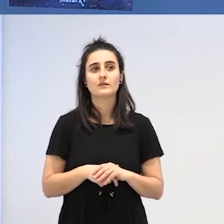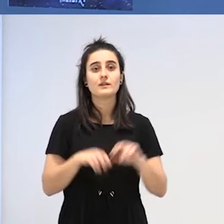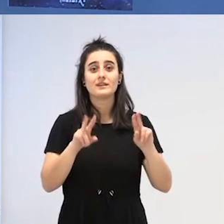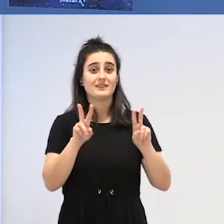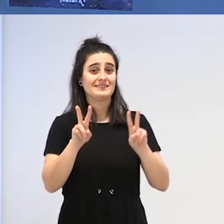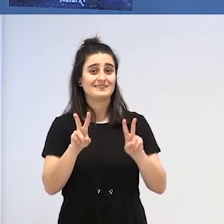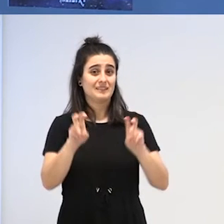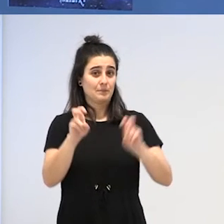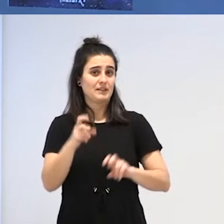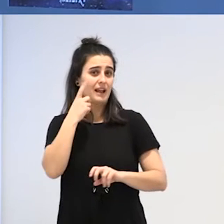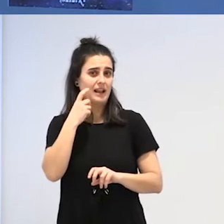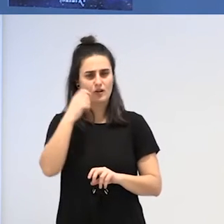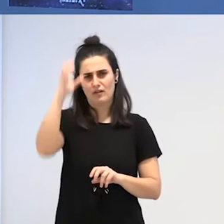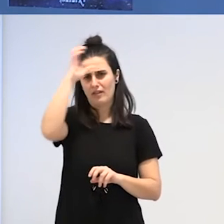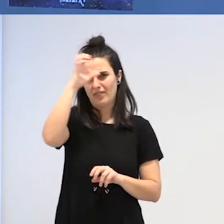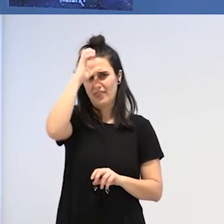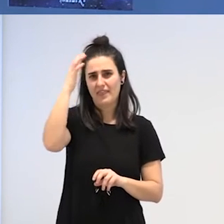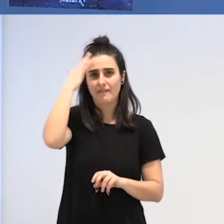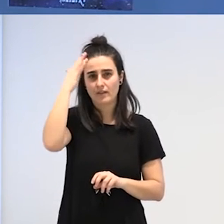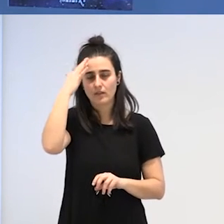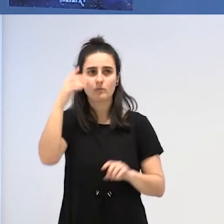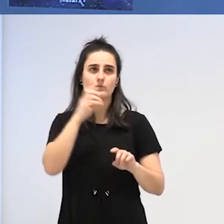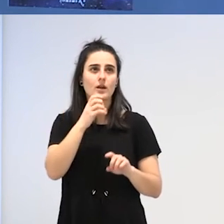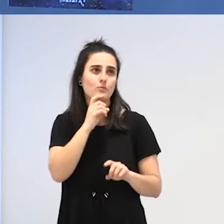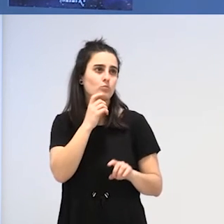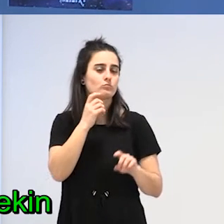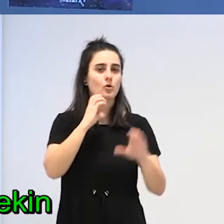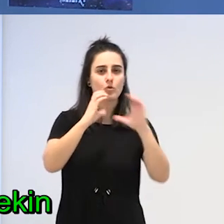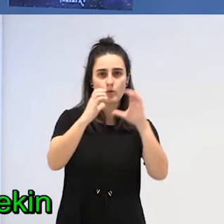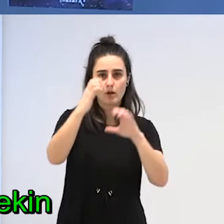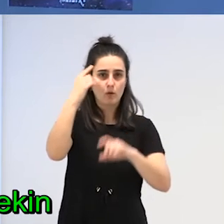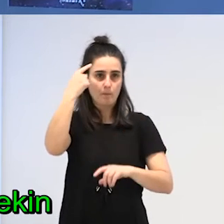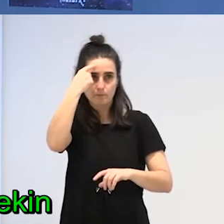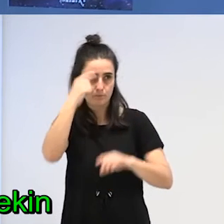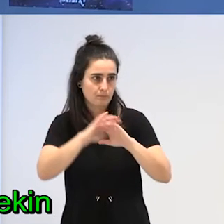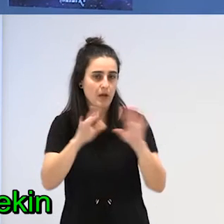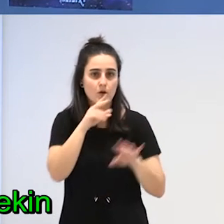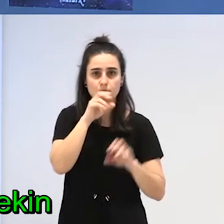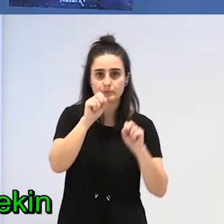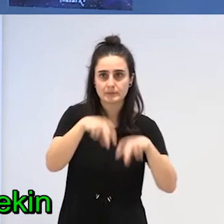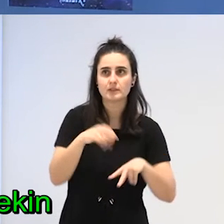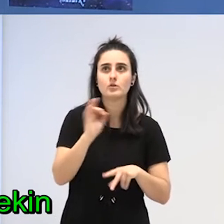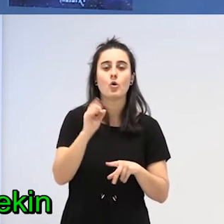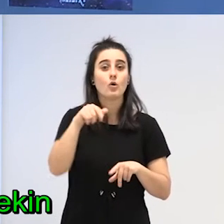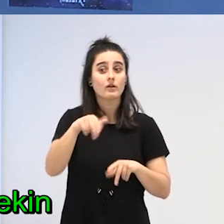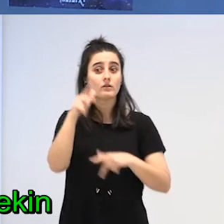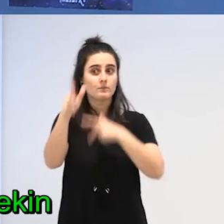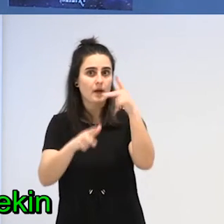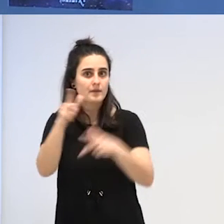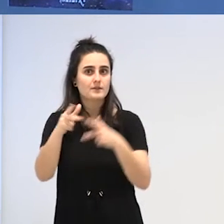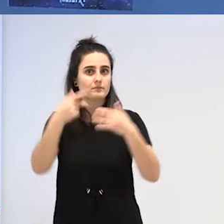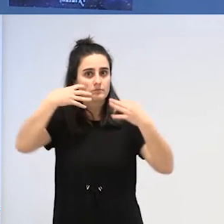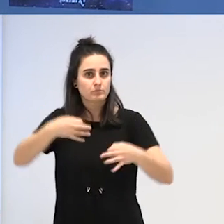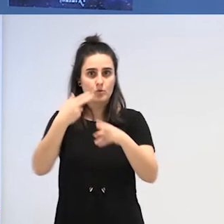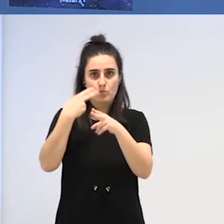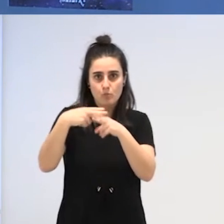gaiak lantzea, adibidez telepatia, planeta arteko gerrak, eta bar, Eta baita Euskal Herriko errealitate politiko eta